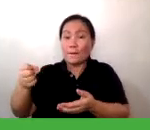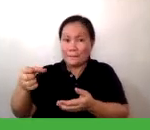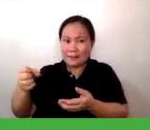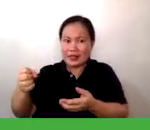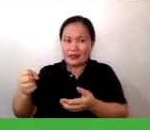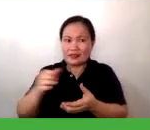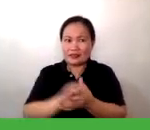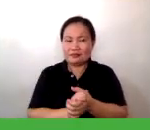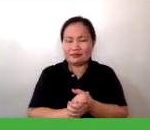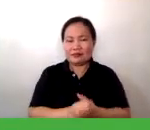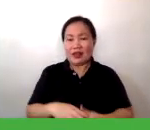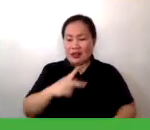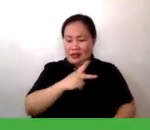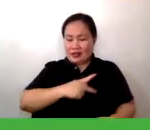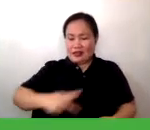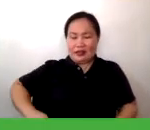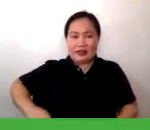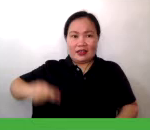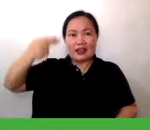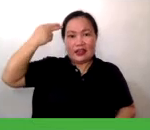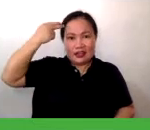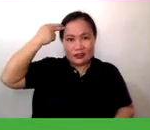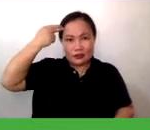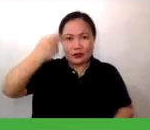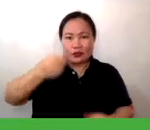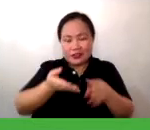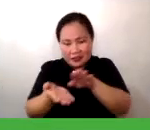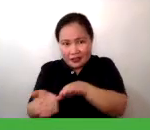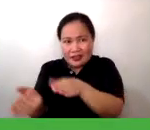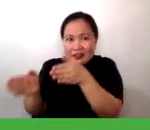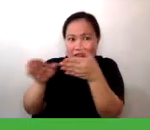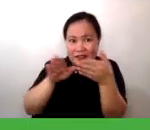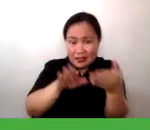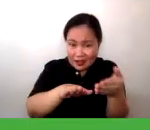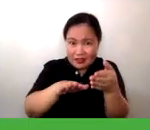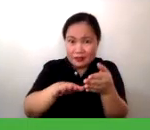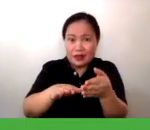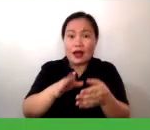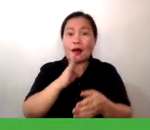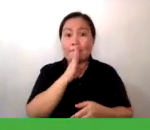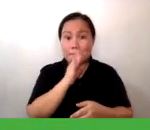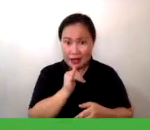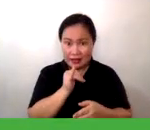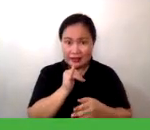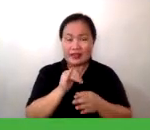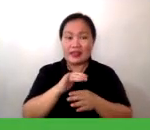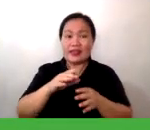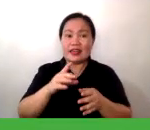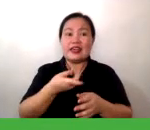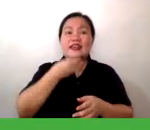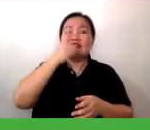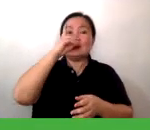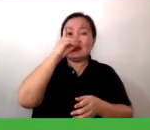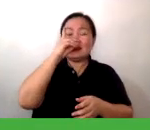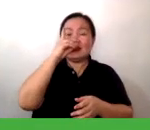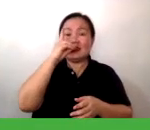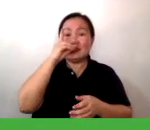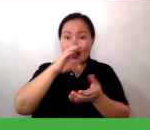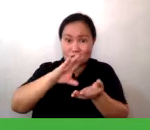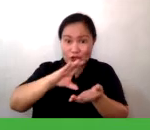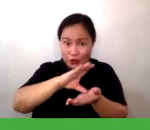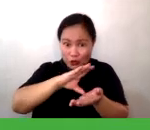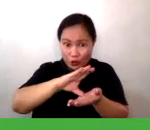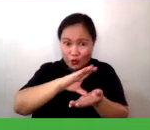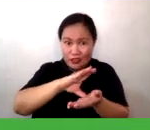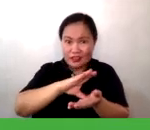kilo, hecto, deca, the basic unit, deci, centi, milli. So, para po mas madaling tandaan. Kasi